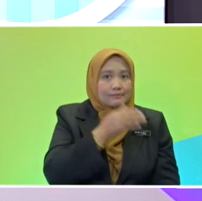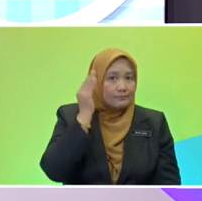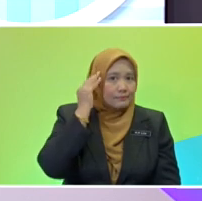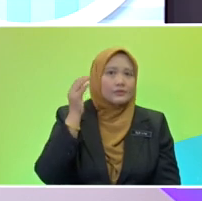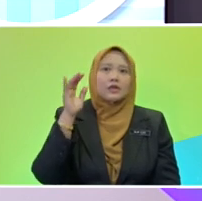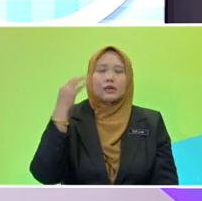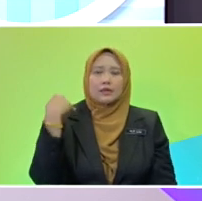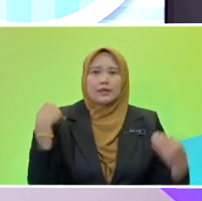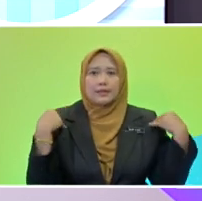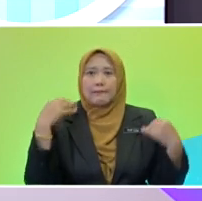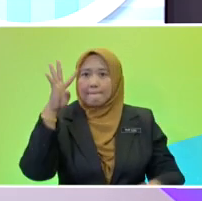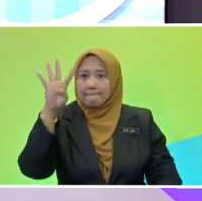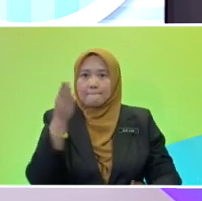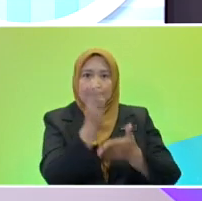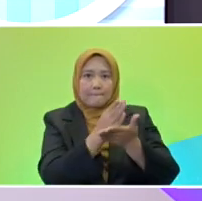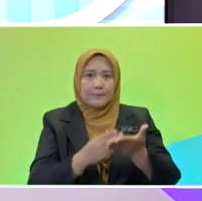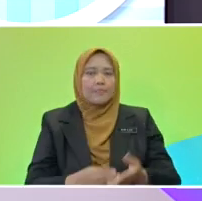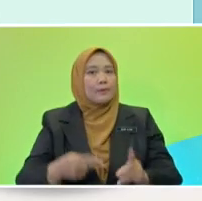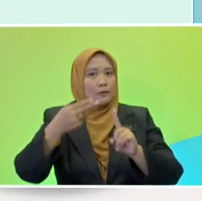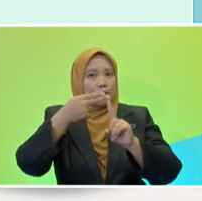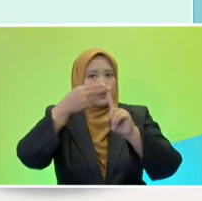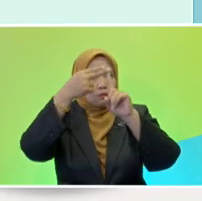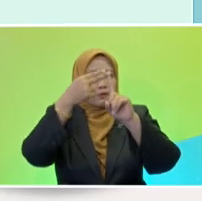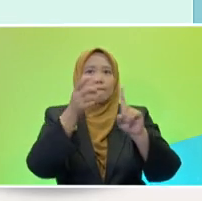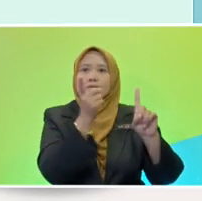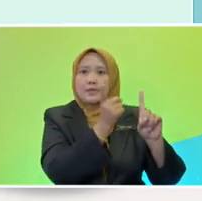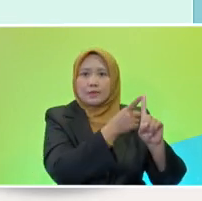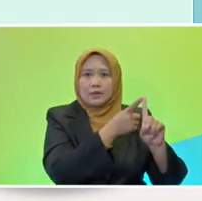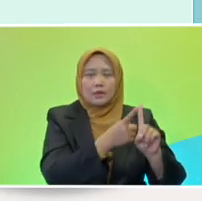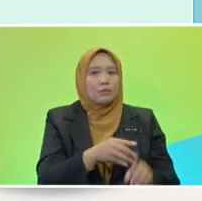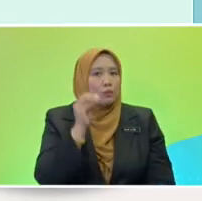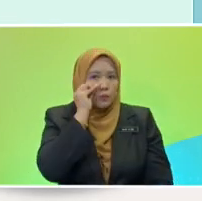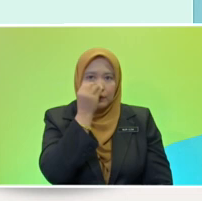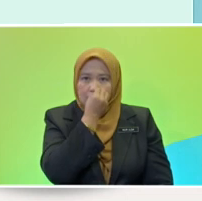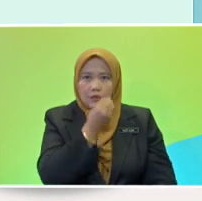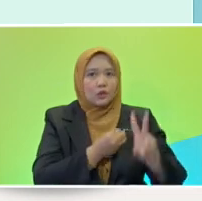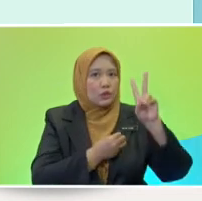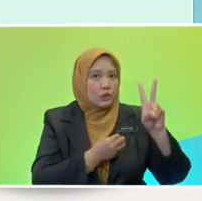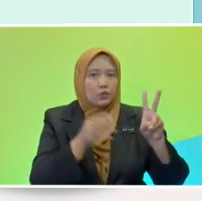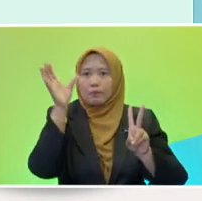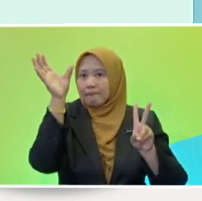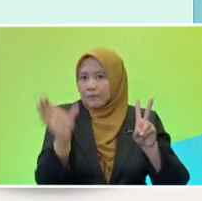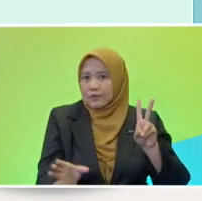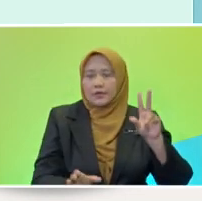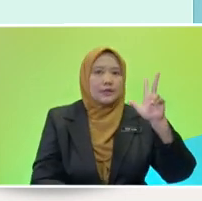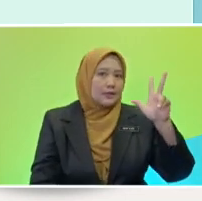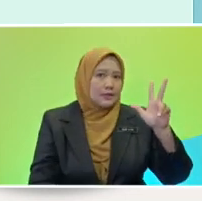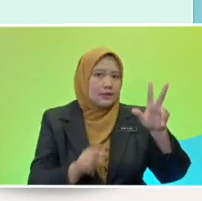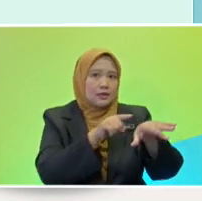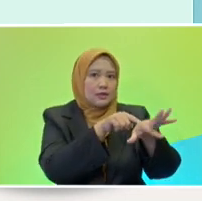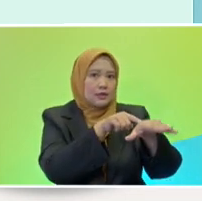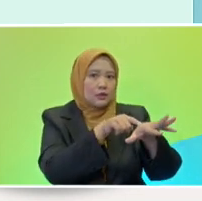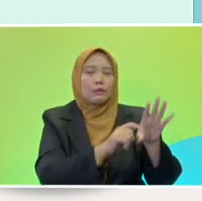pada tumbuhan yaitu yang pertama kita ada bunga kita ada batang kita ada daun dan yang